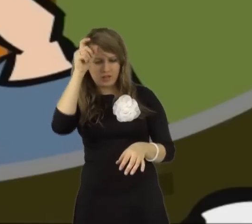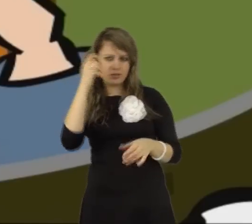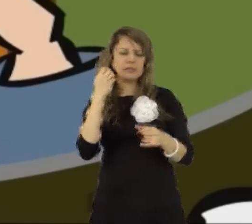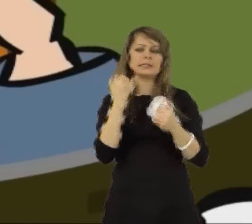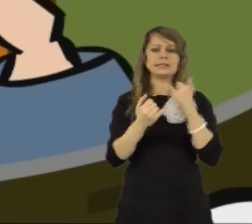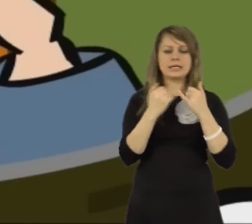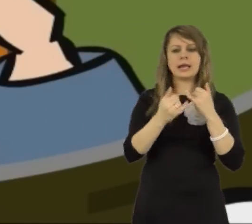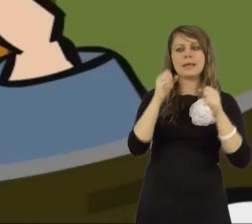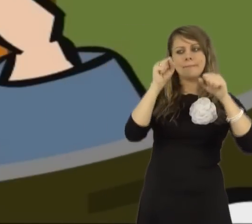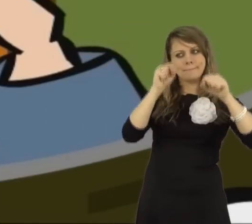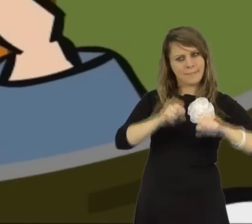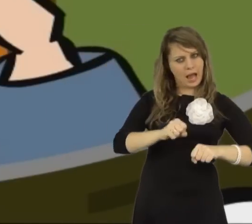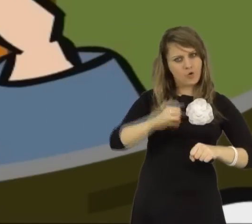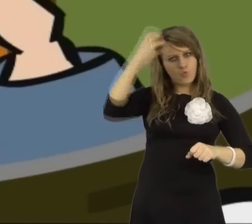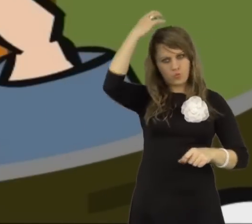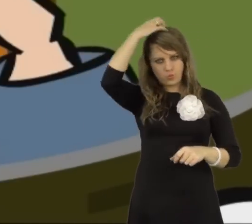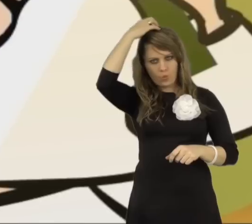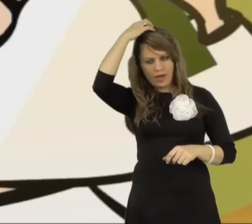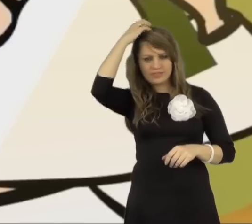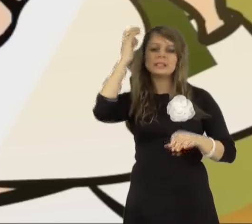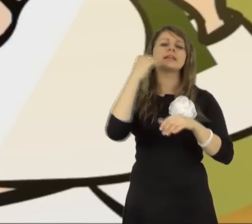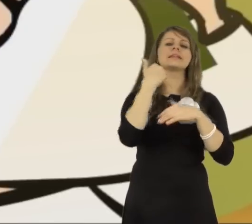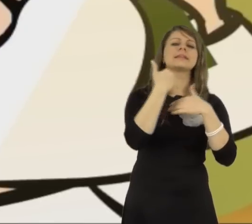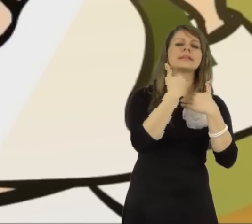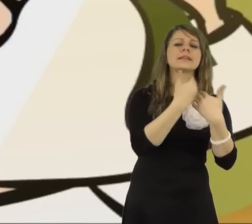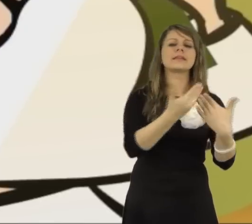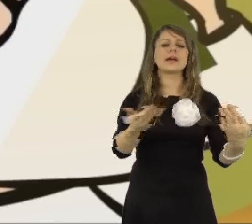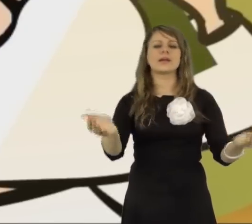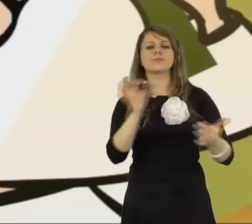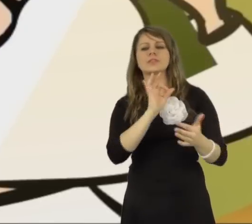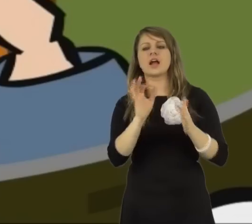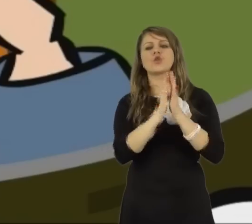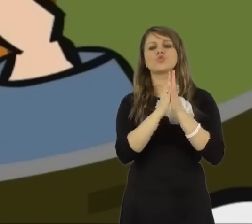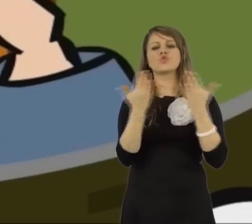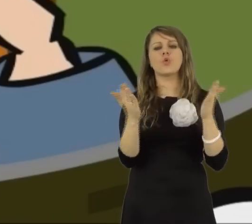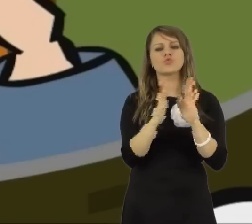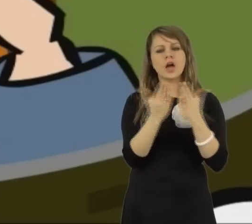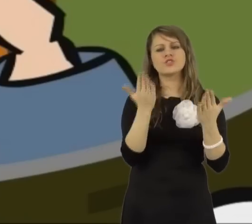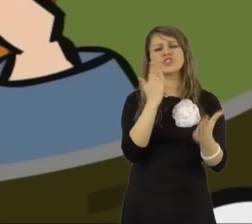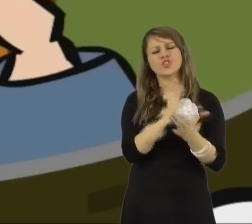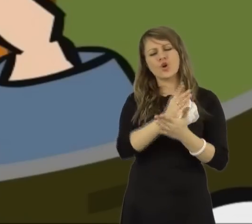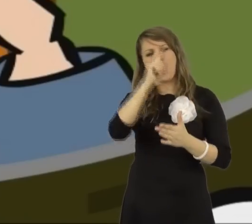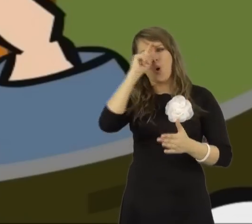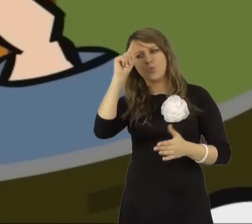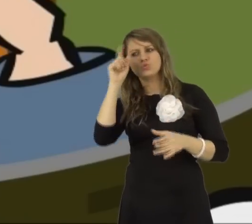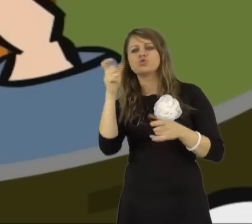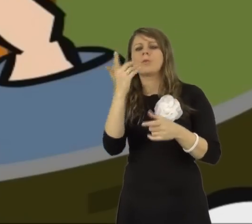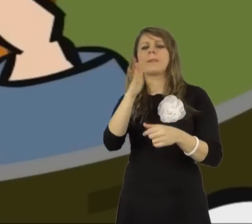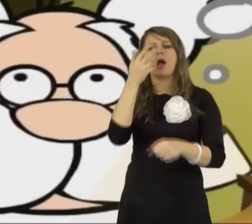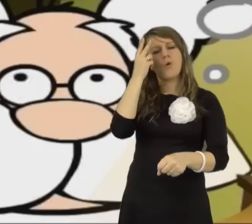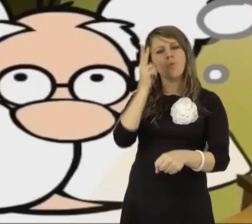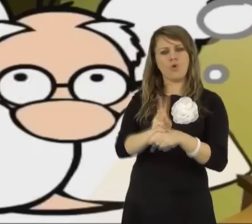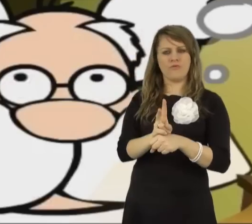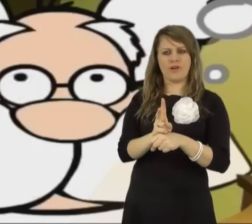Bank, zwłaszcza taki bank jak KBK, wydaje książeczki czekowe tylko swoim klientom i tylko tym, którym